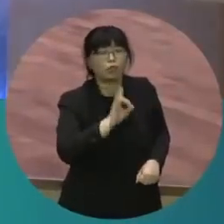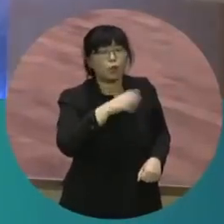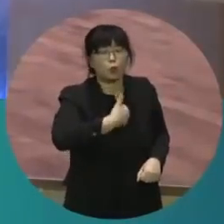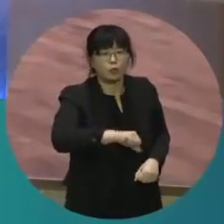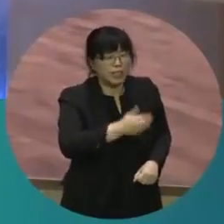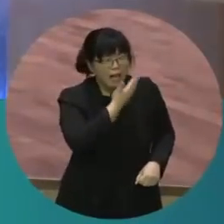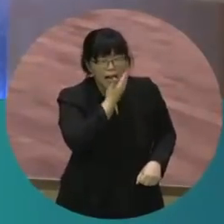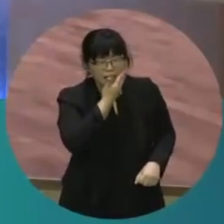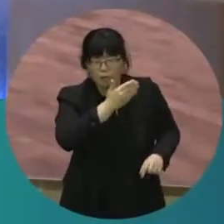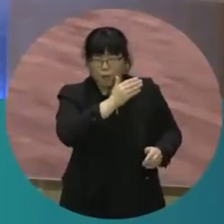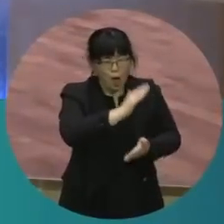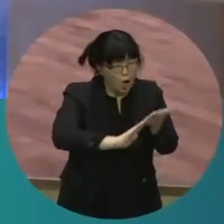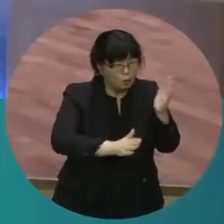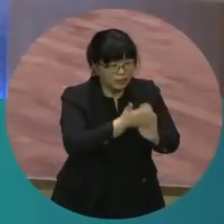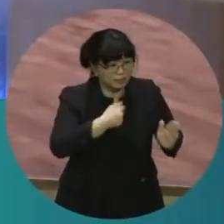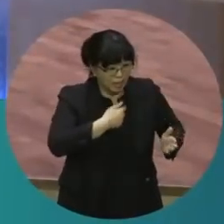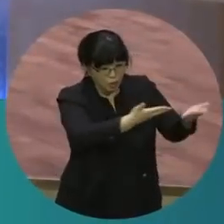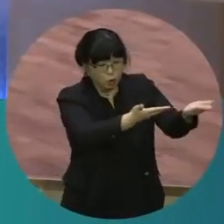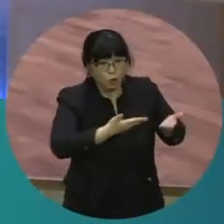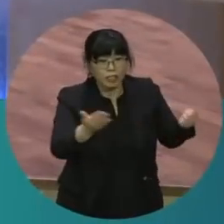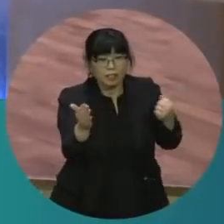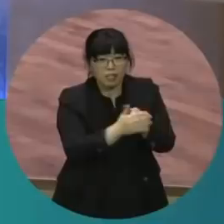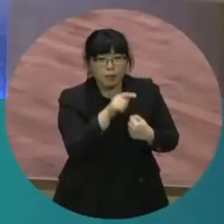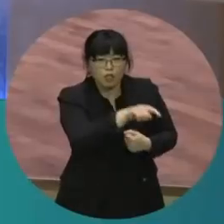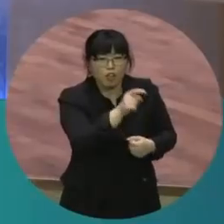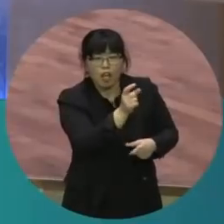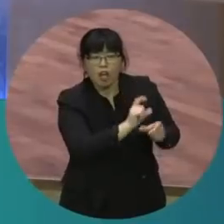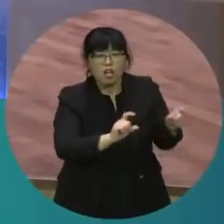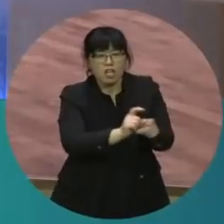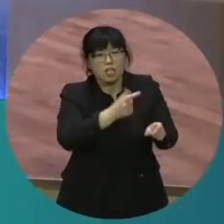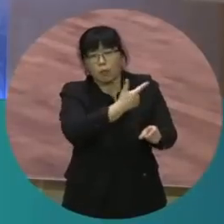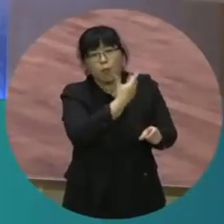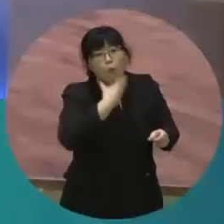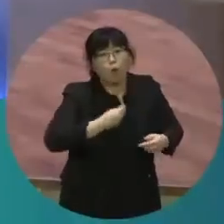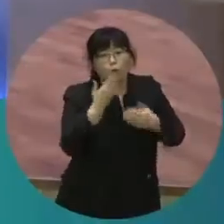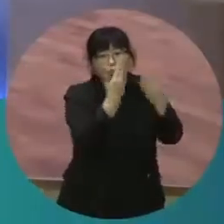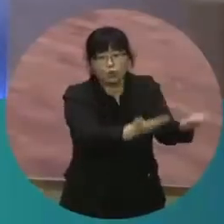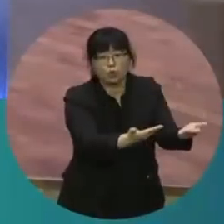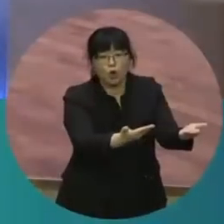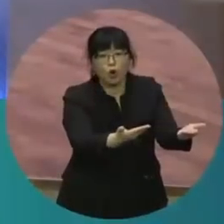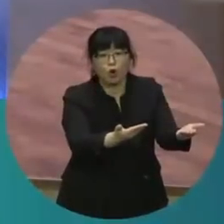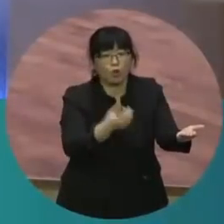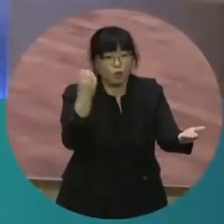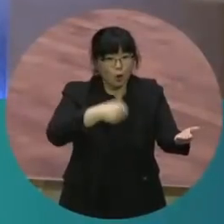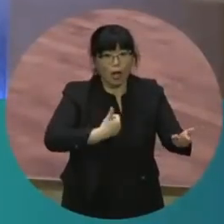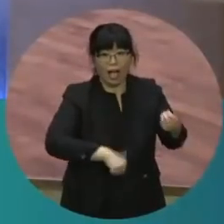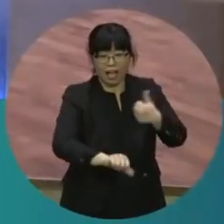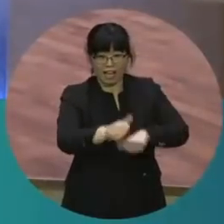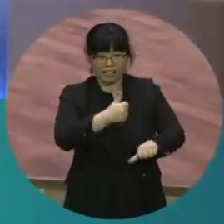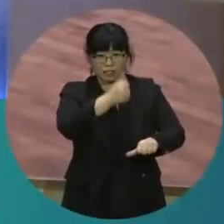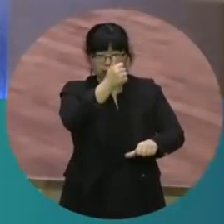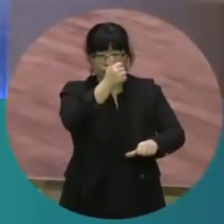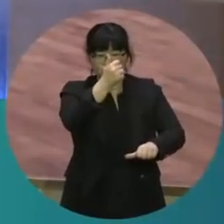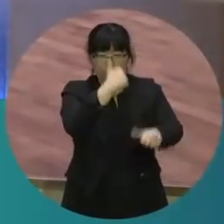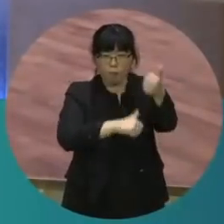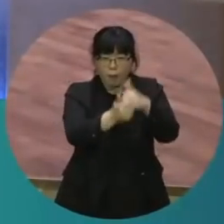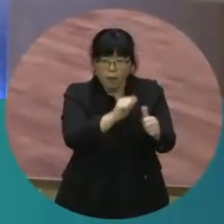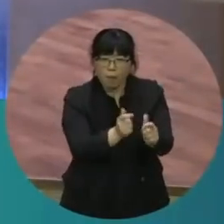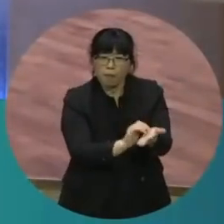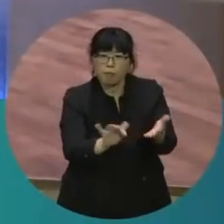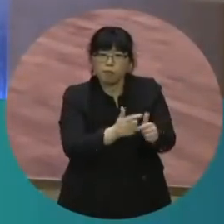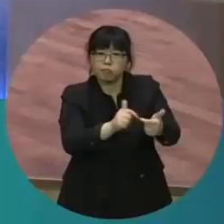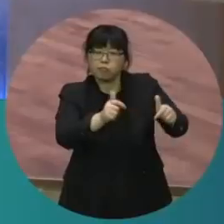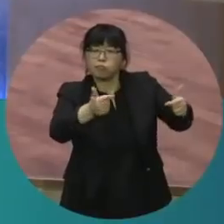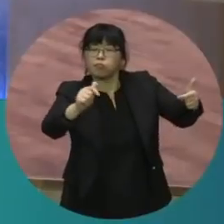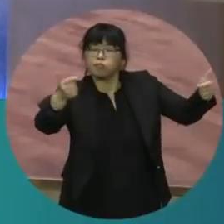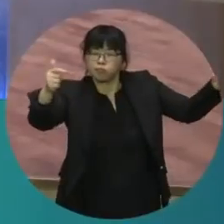아니하였은즉 내가 내게 큰 복을 주고 너 씨가 크게 번성하여 하늘의 별과 같고 바닷가의 모래와 같게